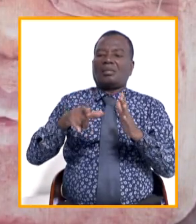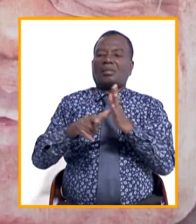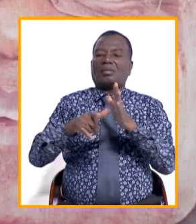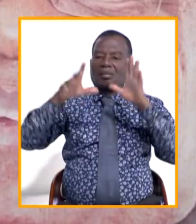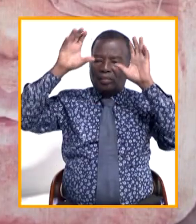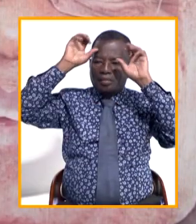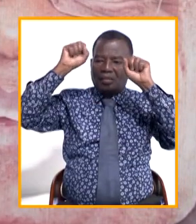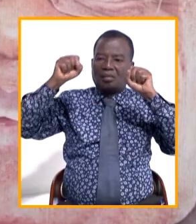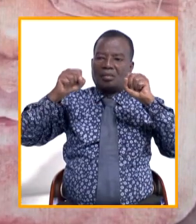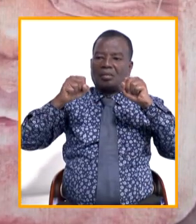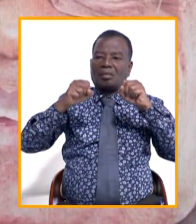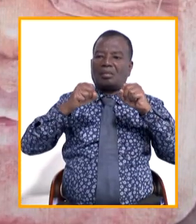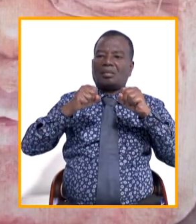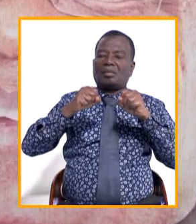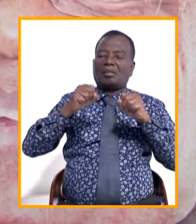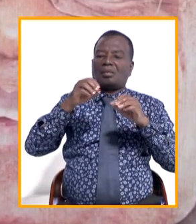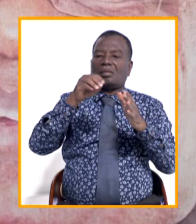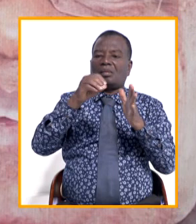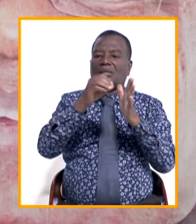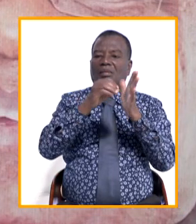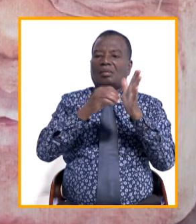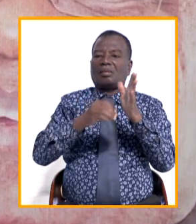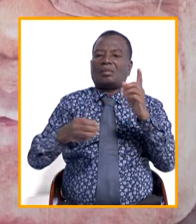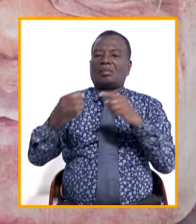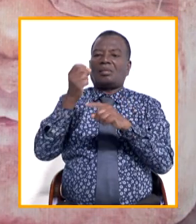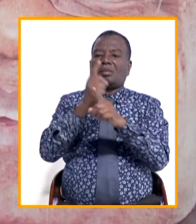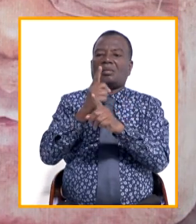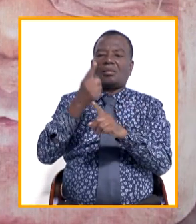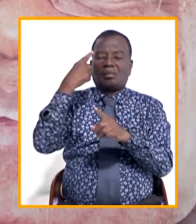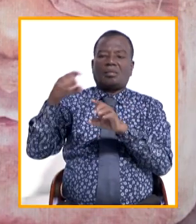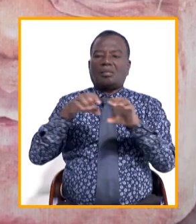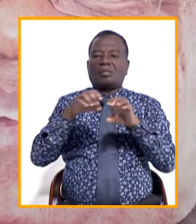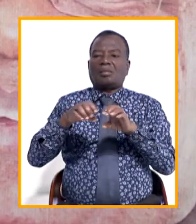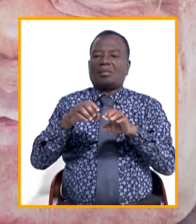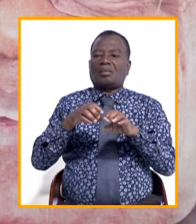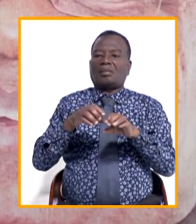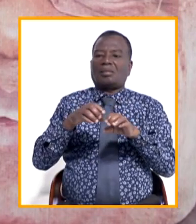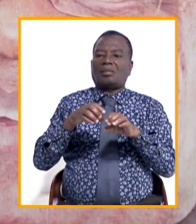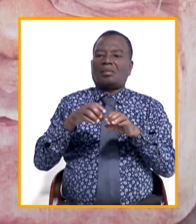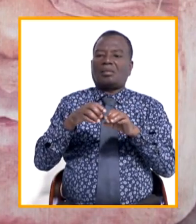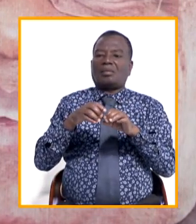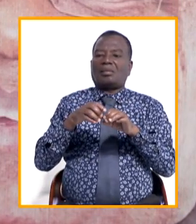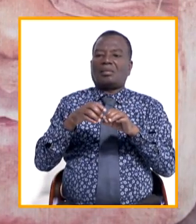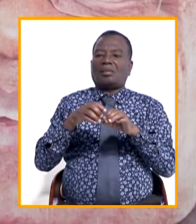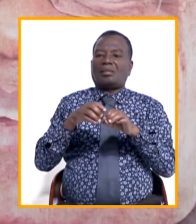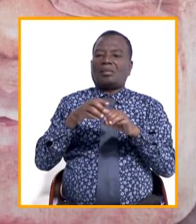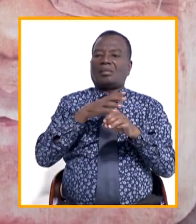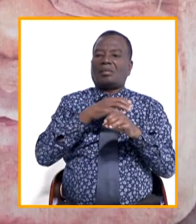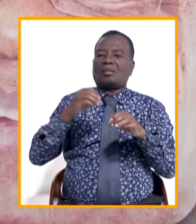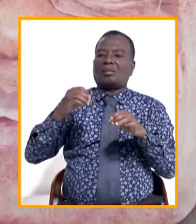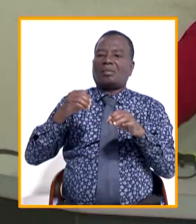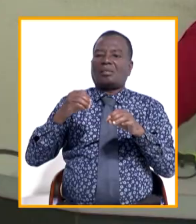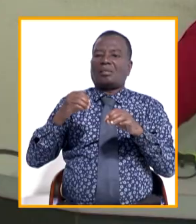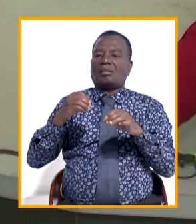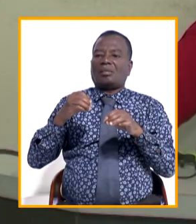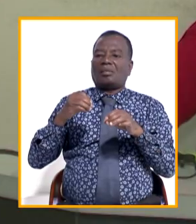se déplacent pour venir s'enregistrer en commune juste pour constituer un bétail électoral. Et ça, c'est condamné par le Front